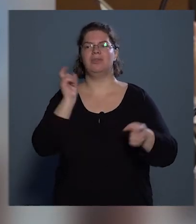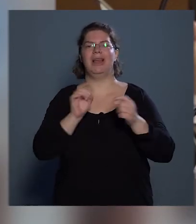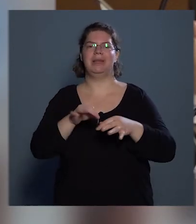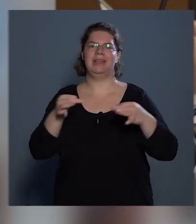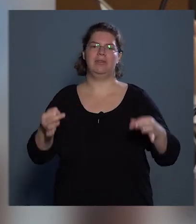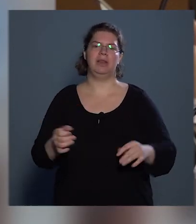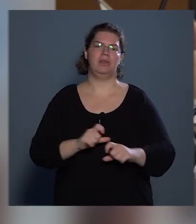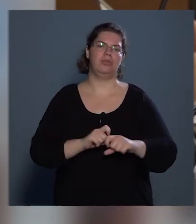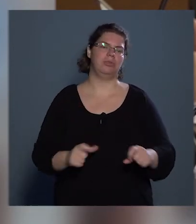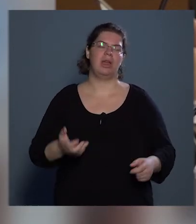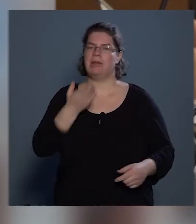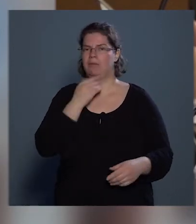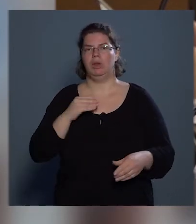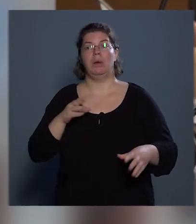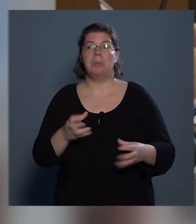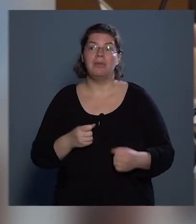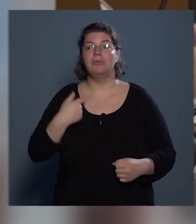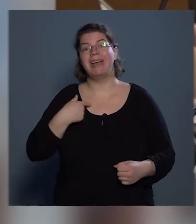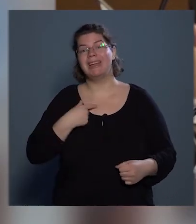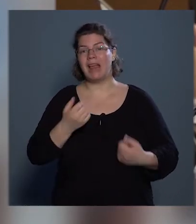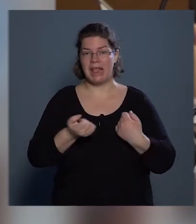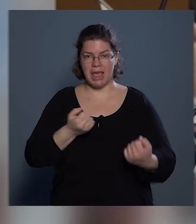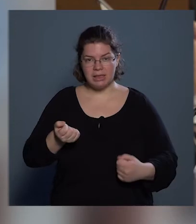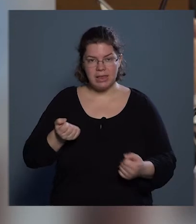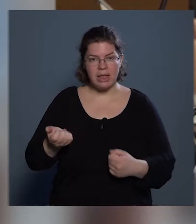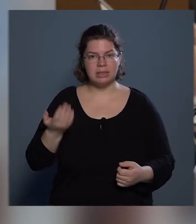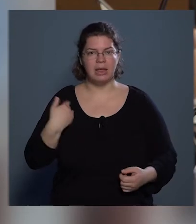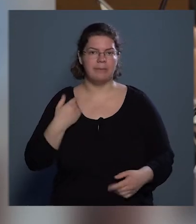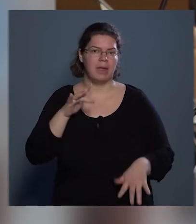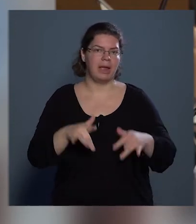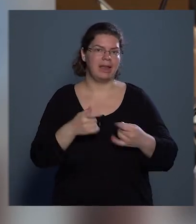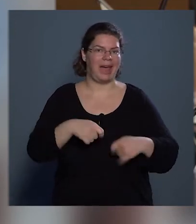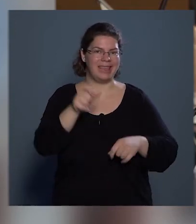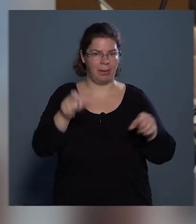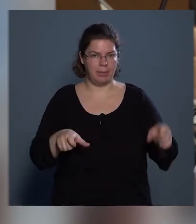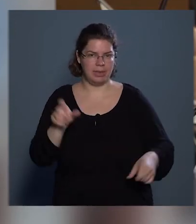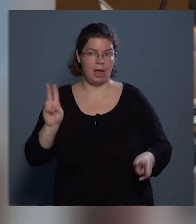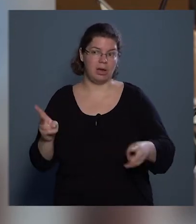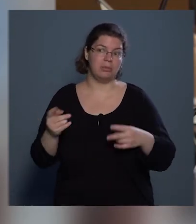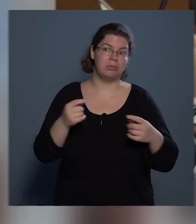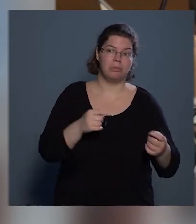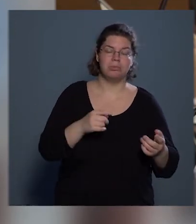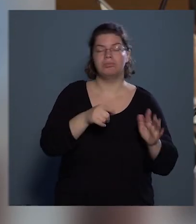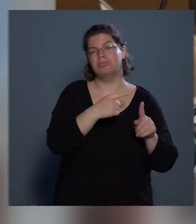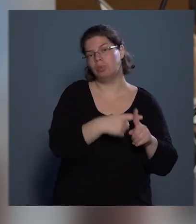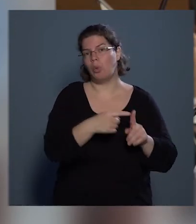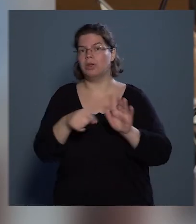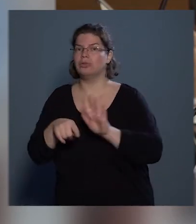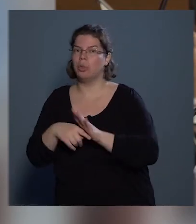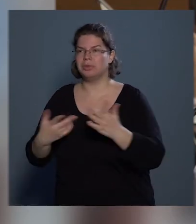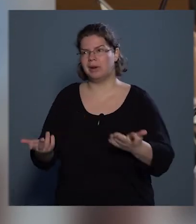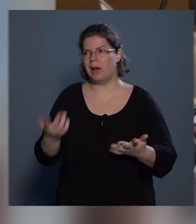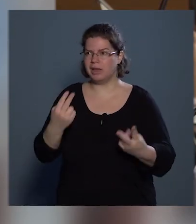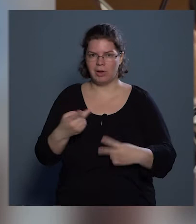bevonva. Én egyeztettem néhány építésszel, akik pro és kontra érveket mondtak, de Isten igazából nem